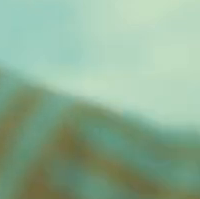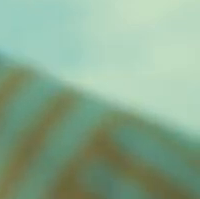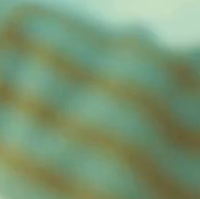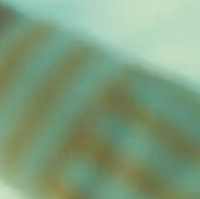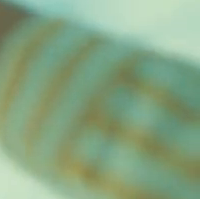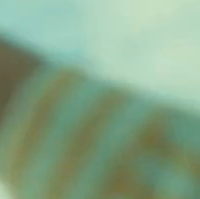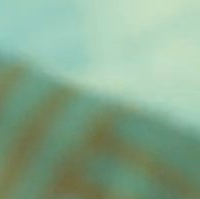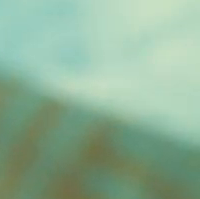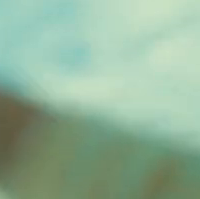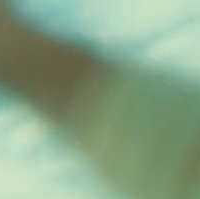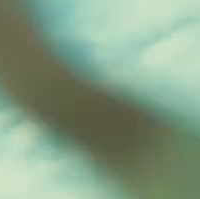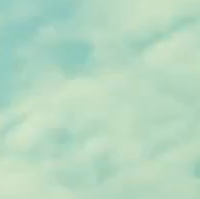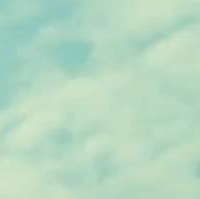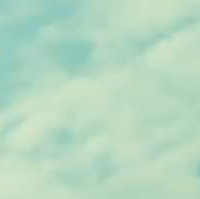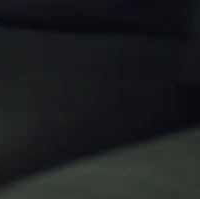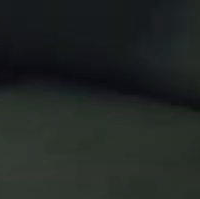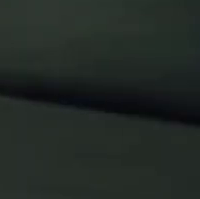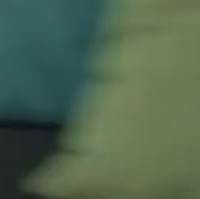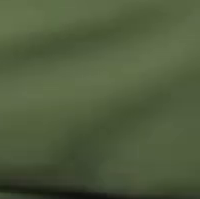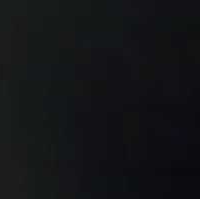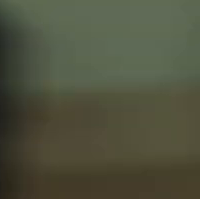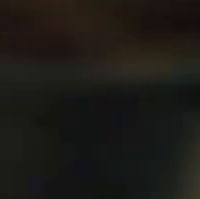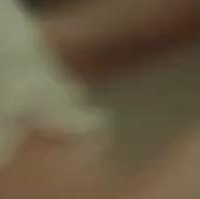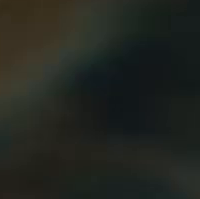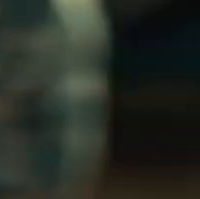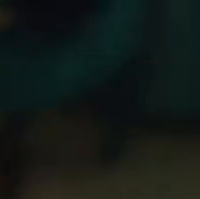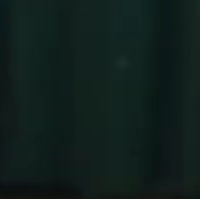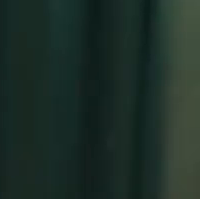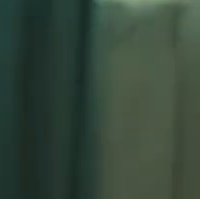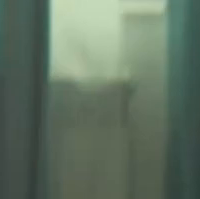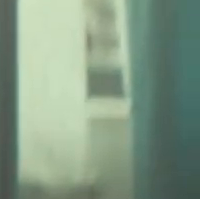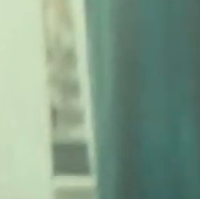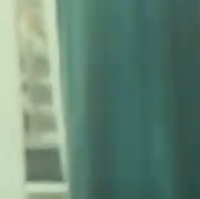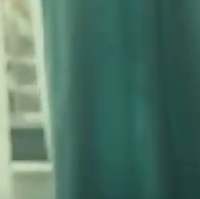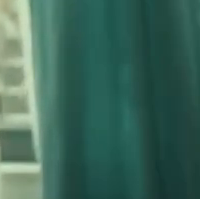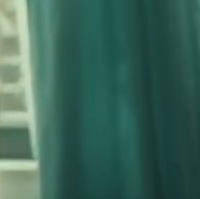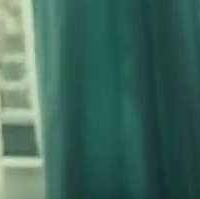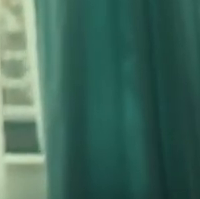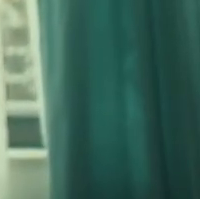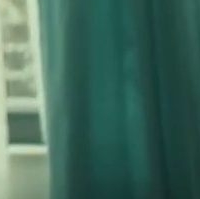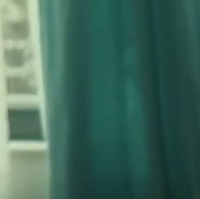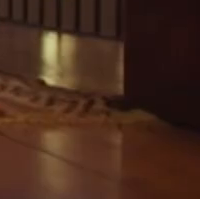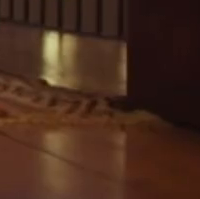დედამიწის საიდან ჩნდებიან ღრუბლები? ყველაზე გემრიელი ჩახუტება.